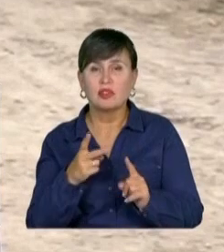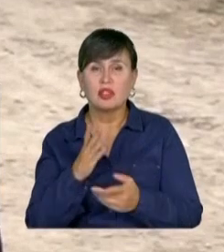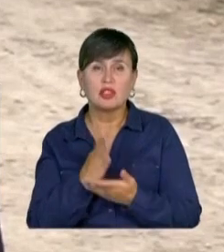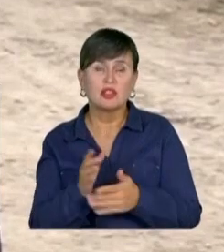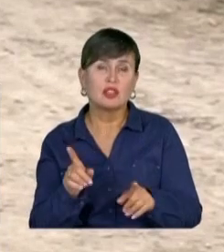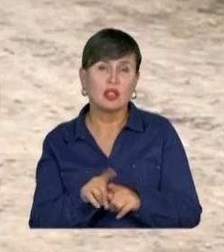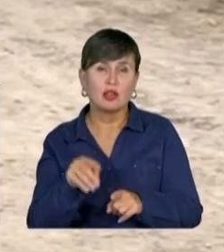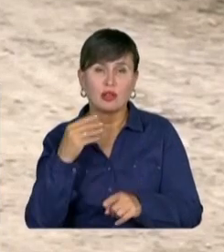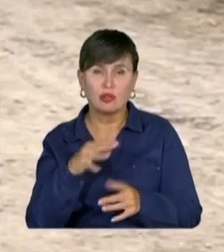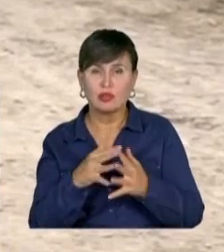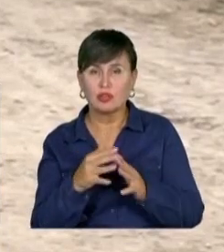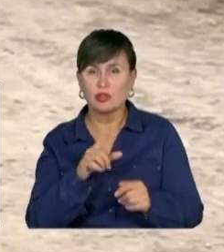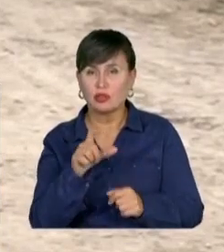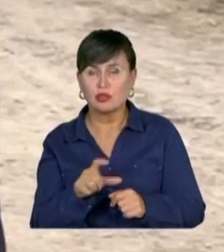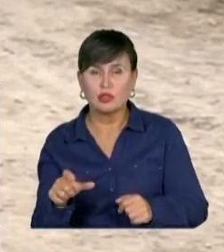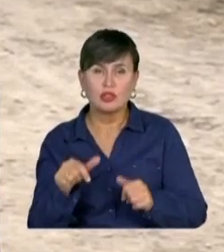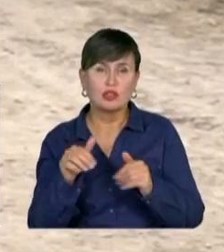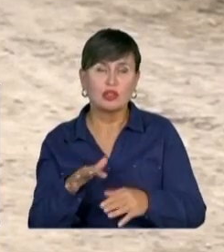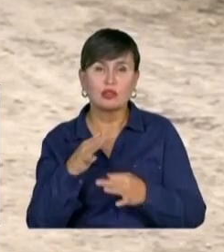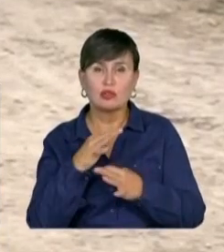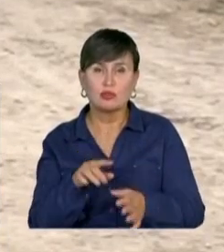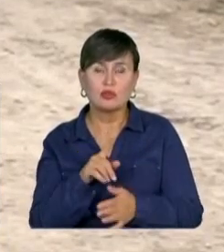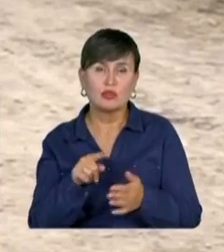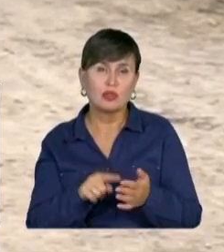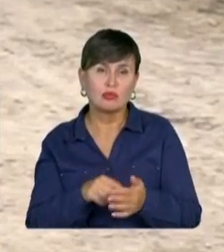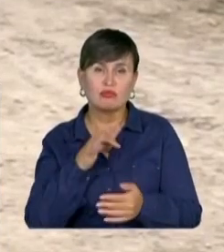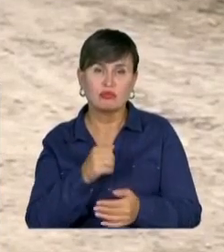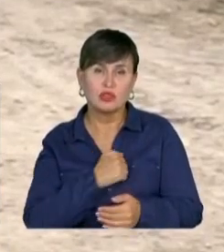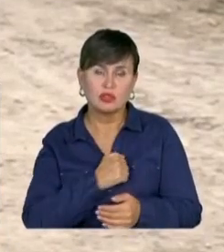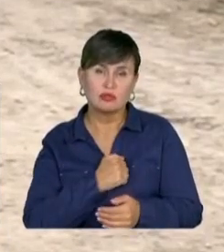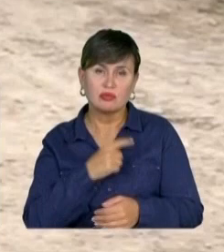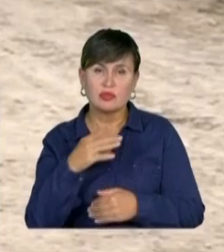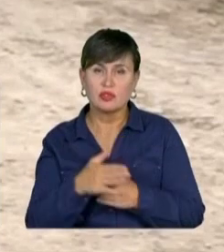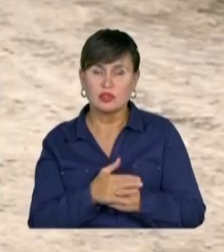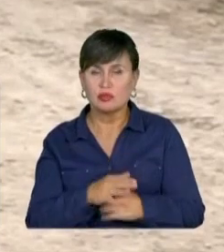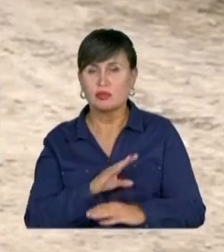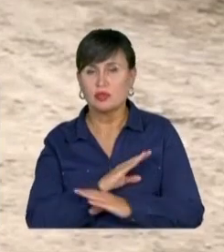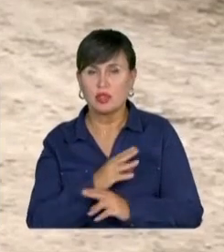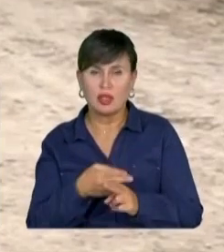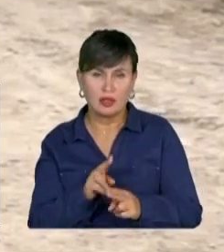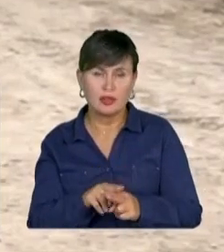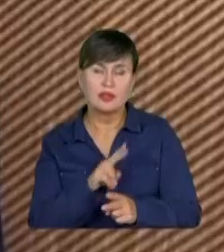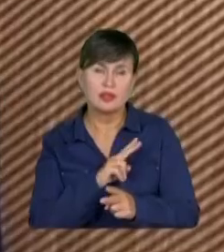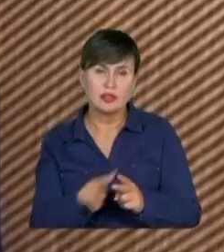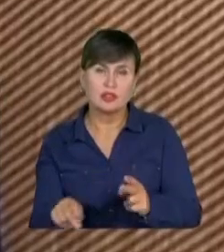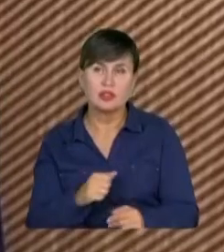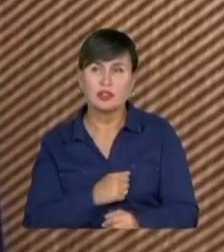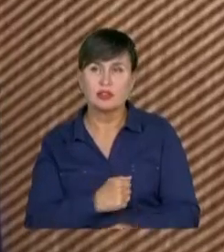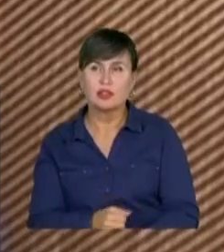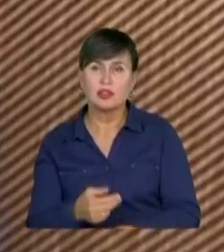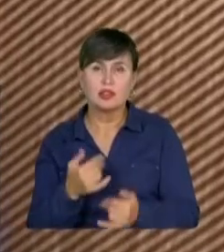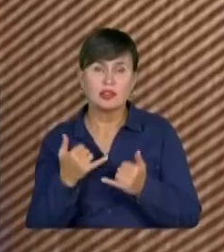такое качество у сельских людей – решать любые вопросы самим. Выражаем свои соболезнования близким погибших. Это невосполнимая утрата. Данный